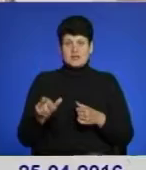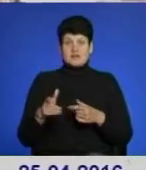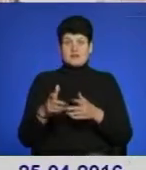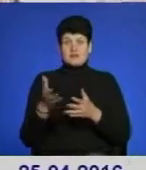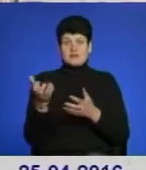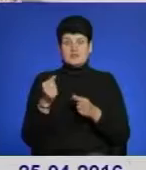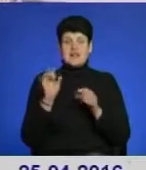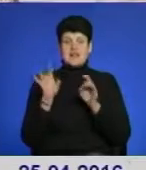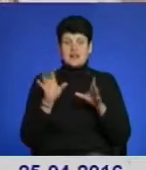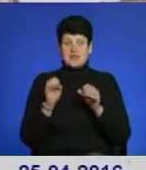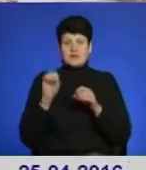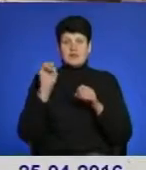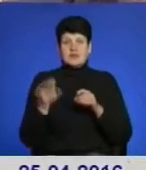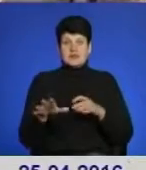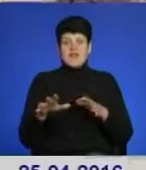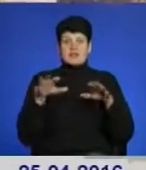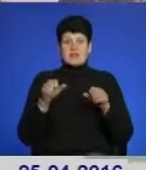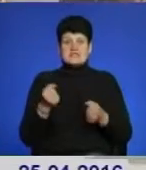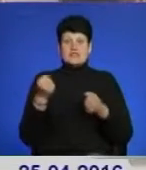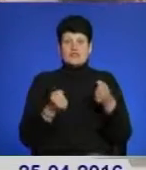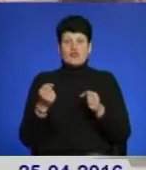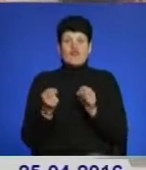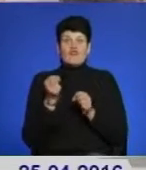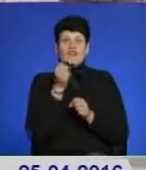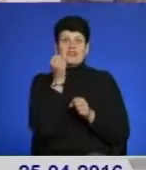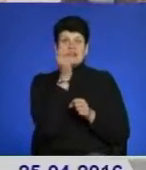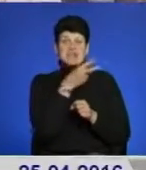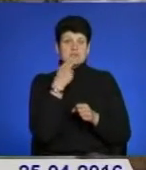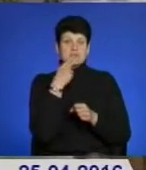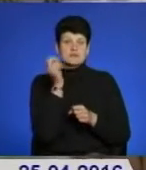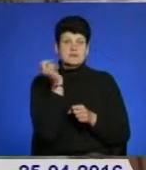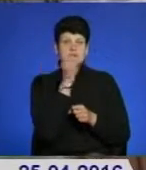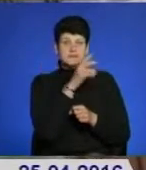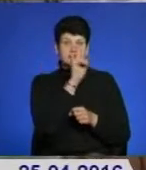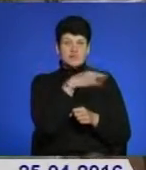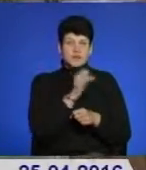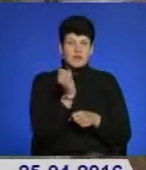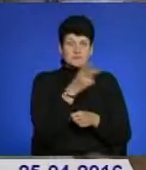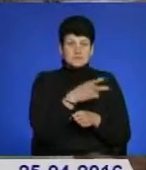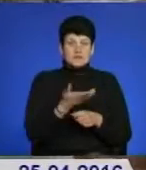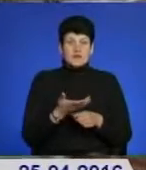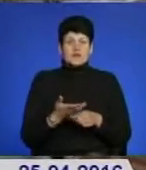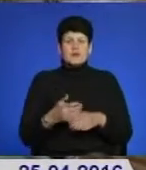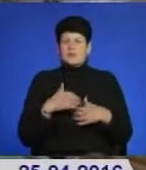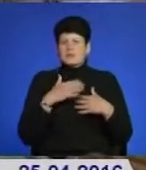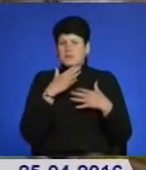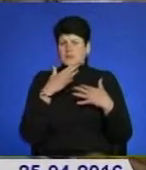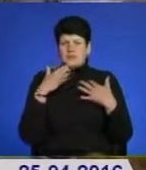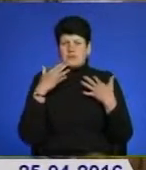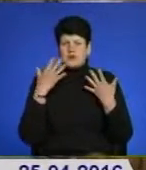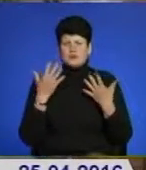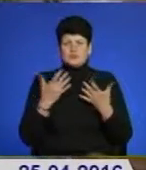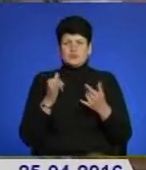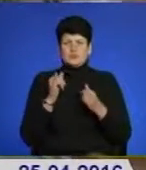ноги. Власник авто просто на ходу викидає недопалок з вікна. Прикрі випадки є дуже багато. Нема так все ідеально.